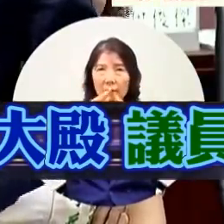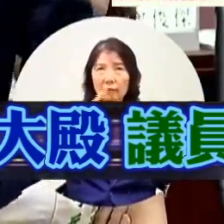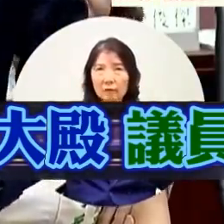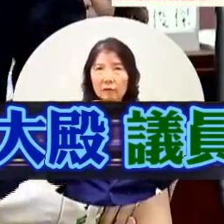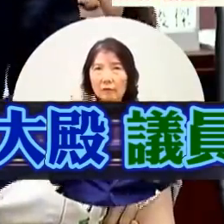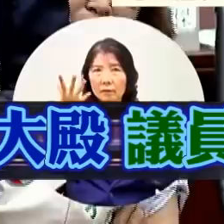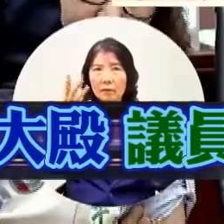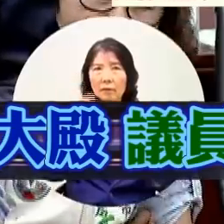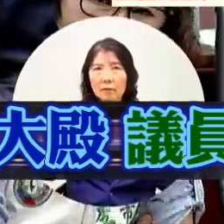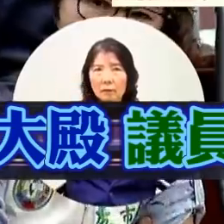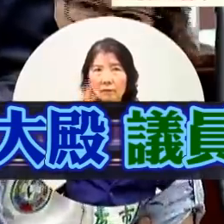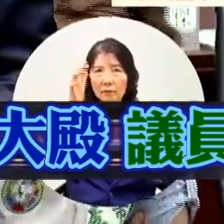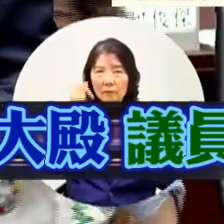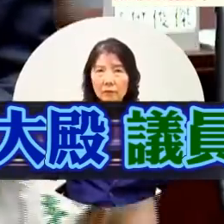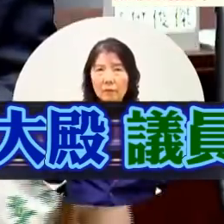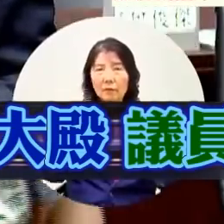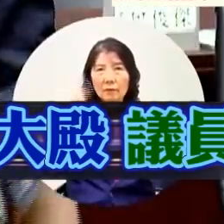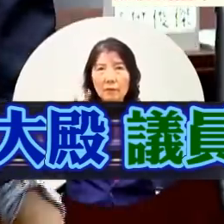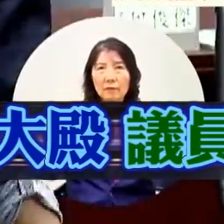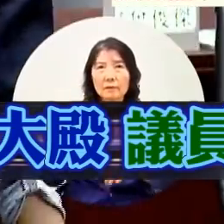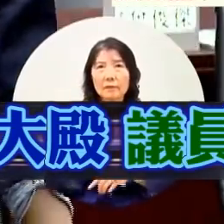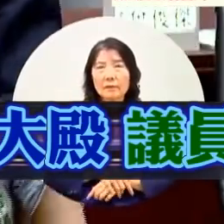政区，请市长回答。